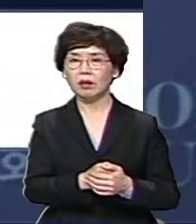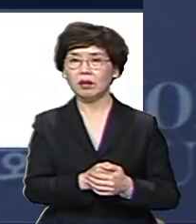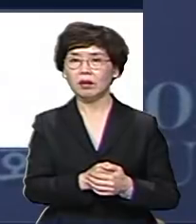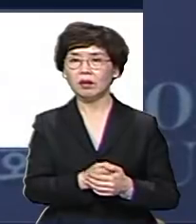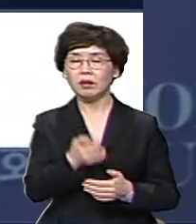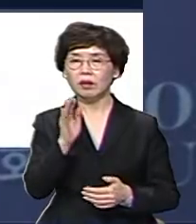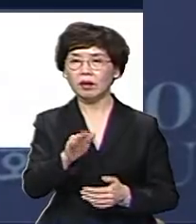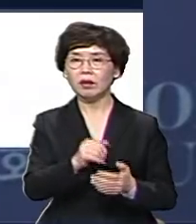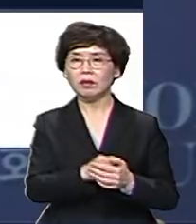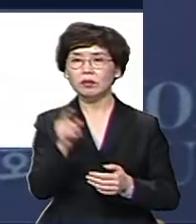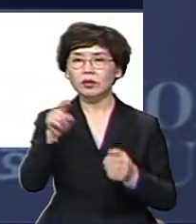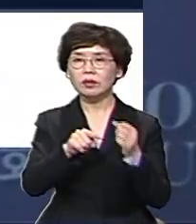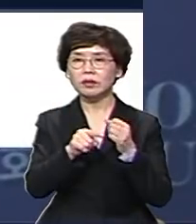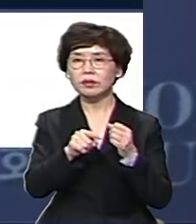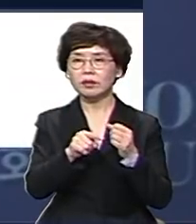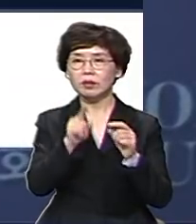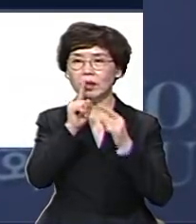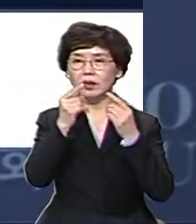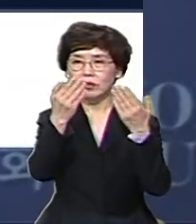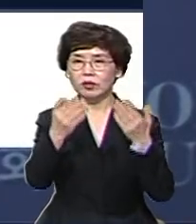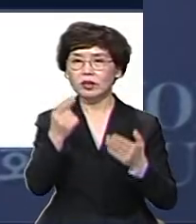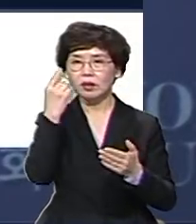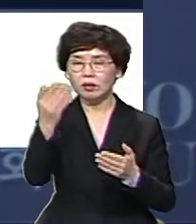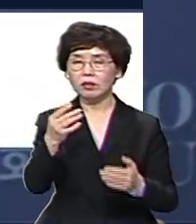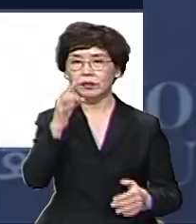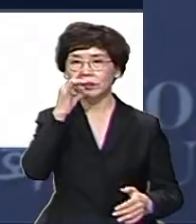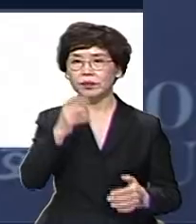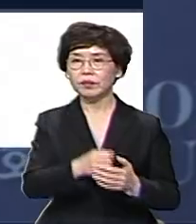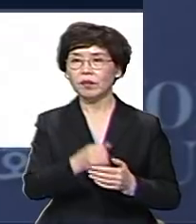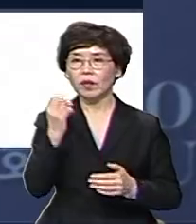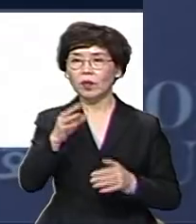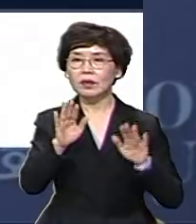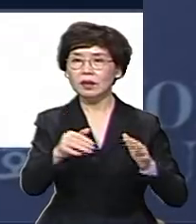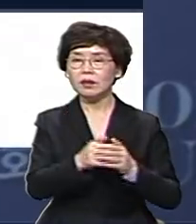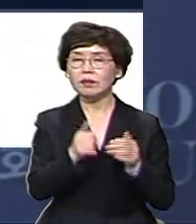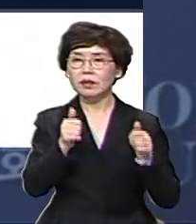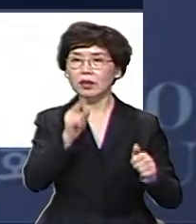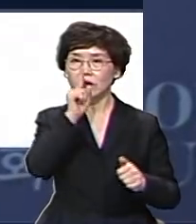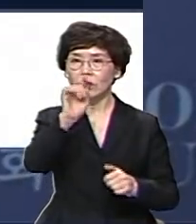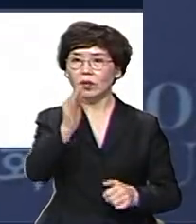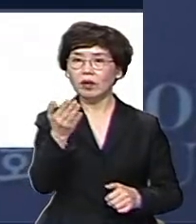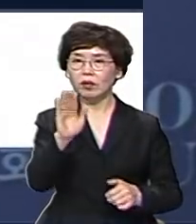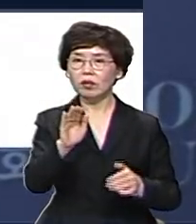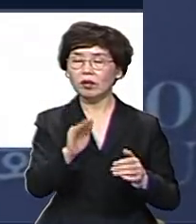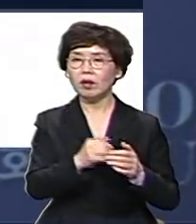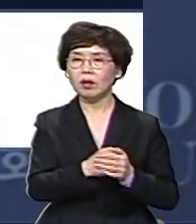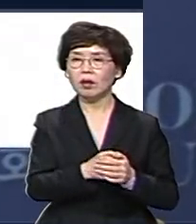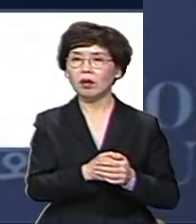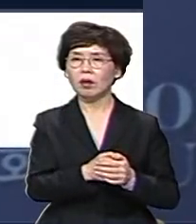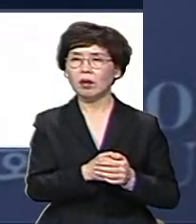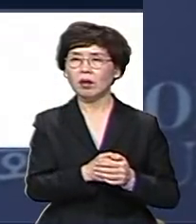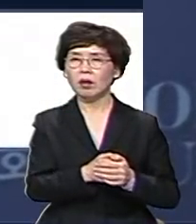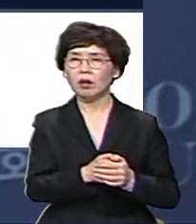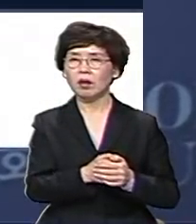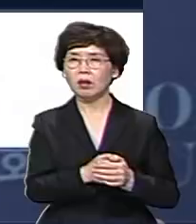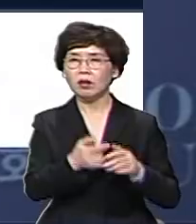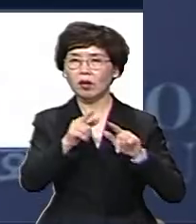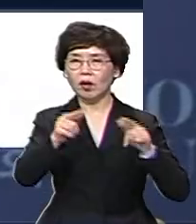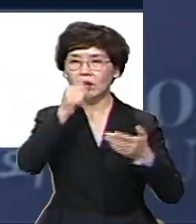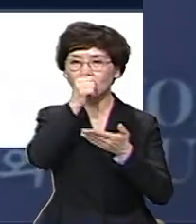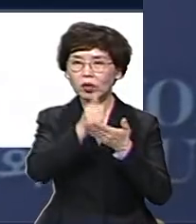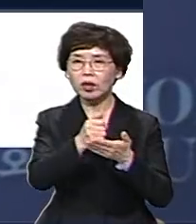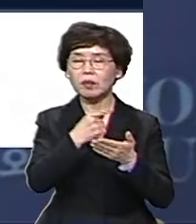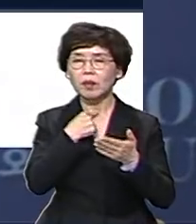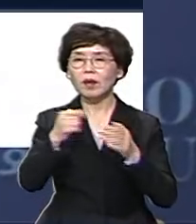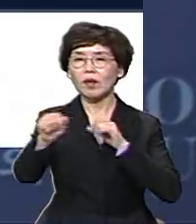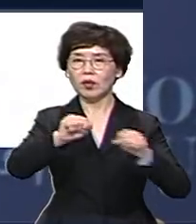그렇지만 이스라엘의 문제 얘기할 때 이스라엘과 팔레스타인이 서로 화해를 하고 하는 이런 부분에서